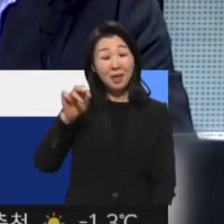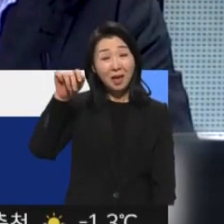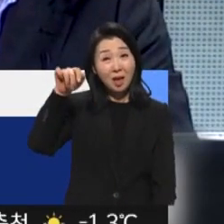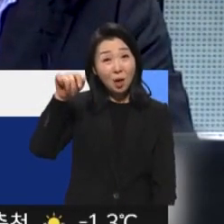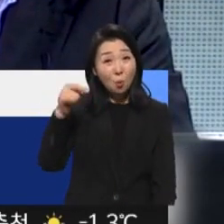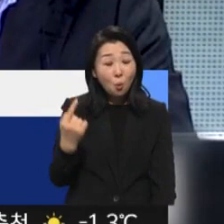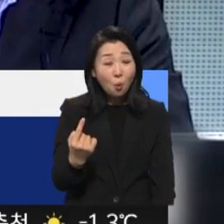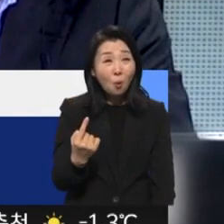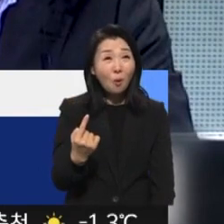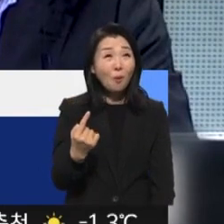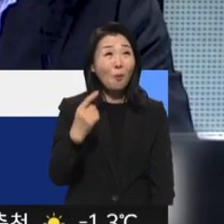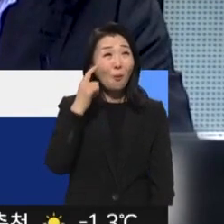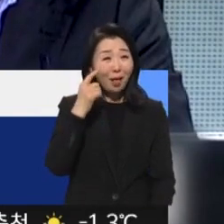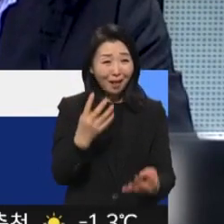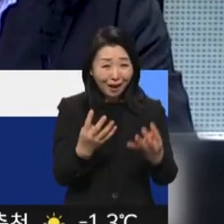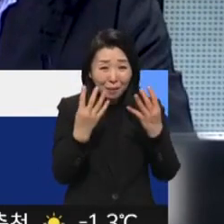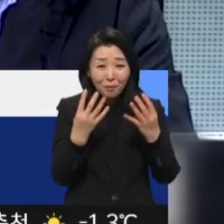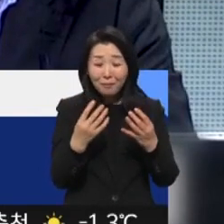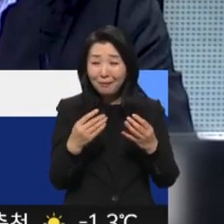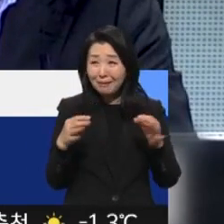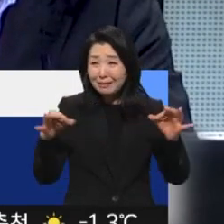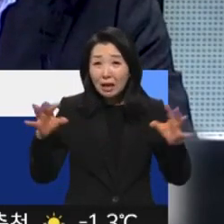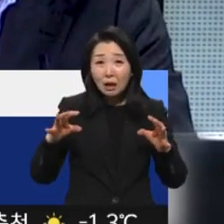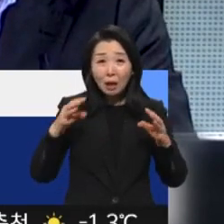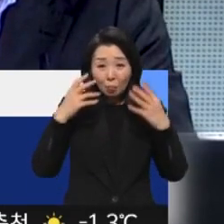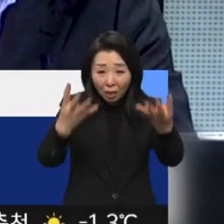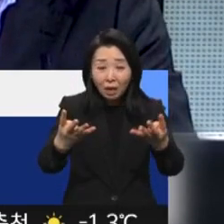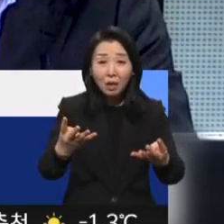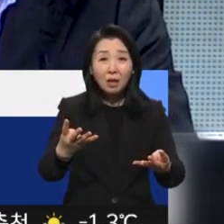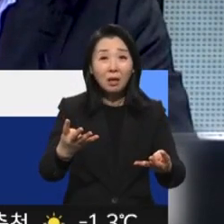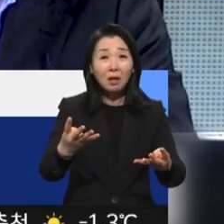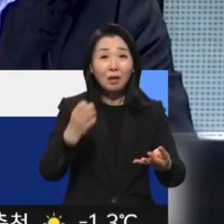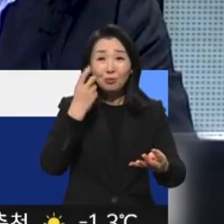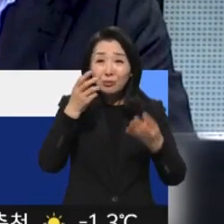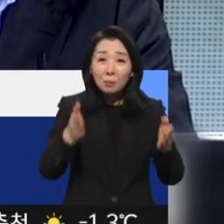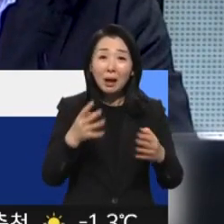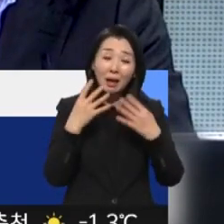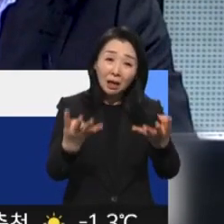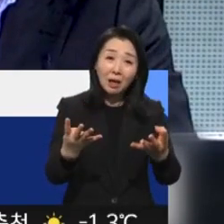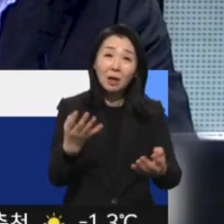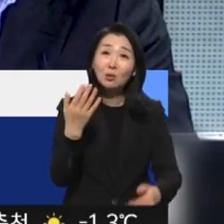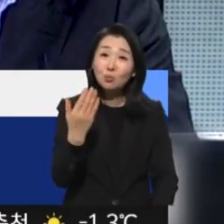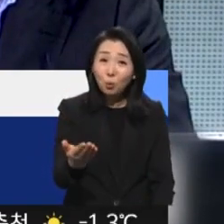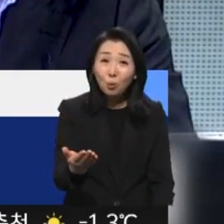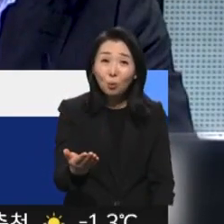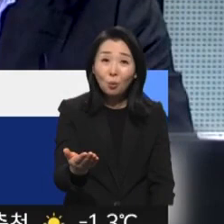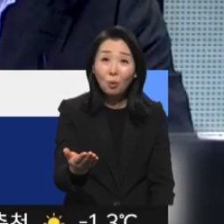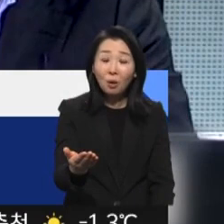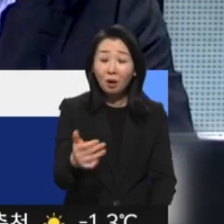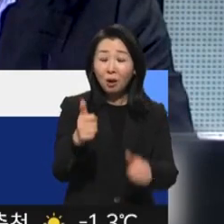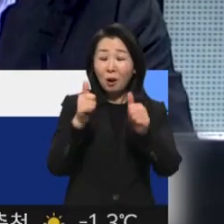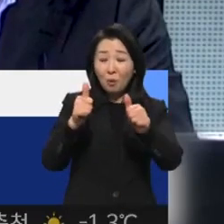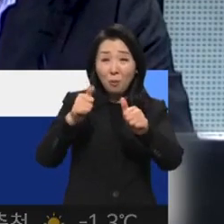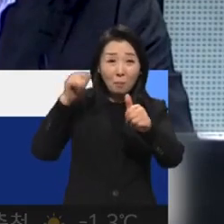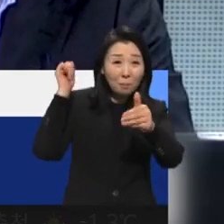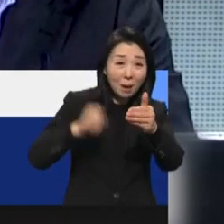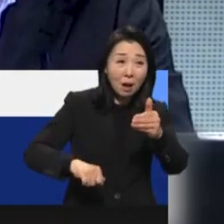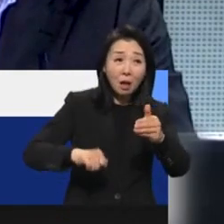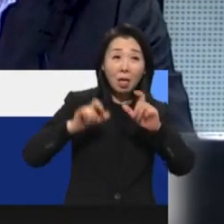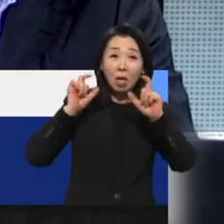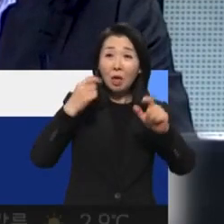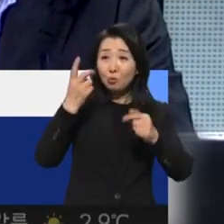전에 현직 청와대 참모를 이런 식으로 그것도 두 달 만에 네. 최종 법원 판결이 나온 지 두 달